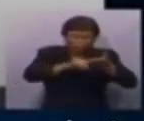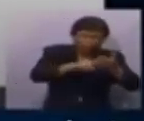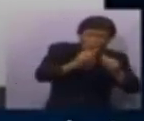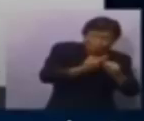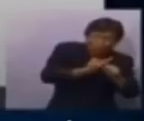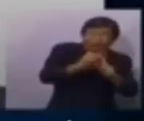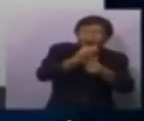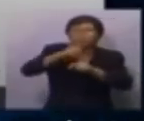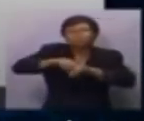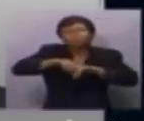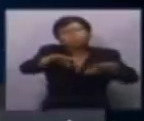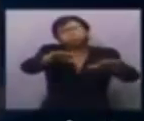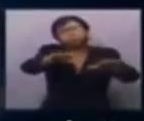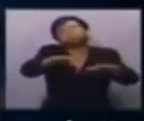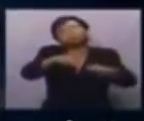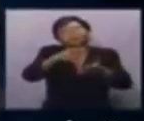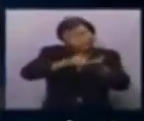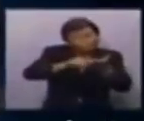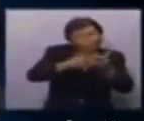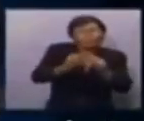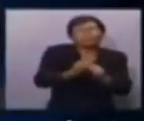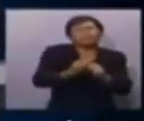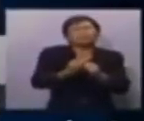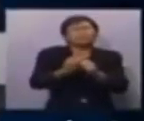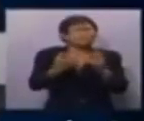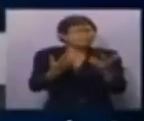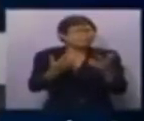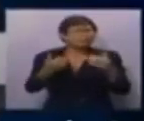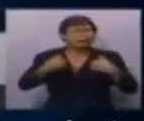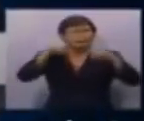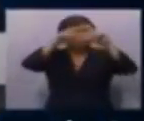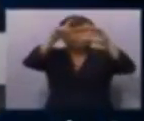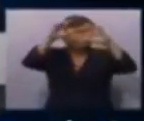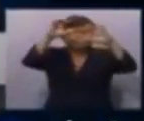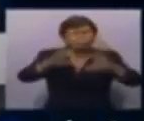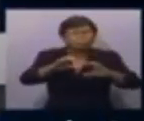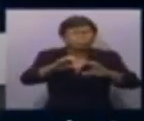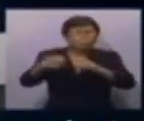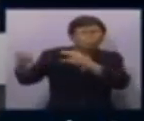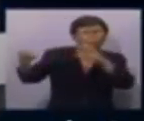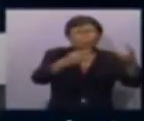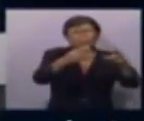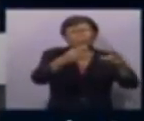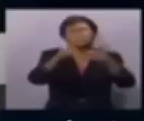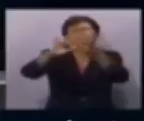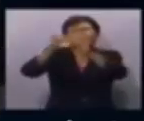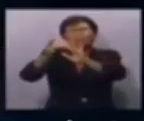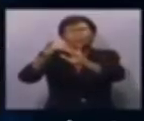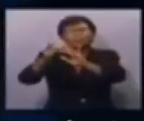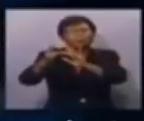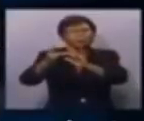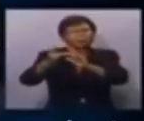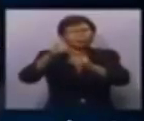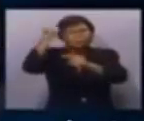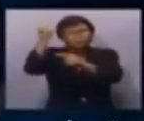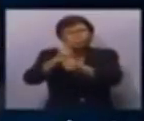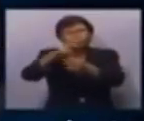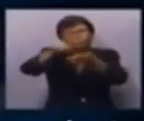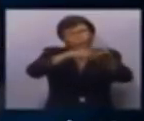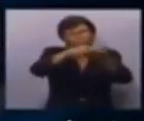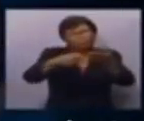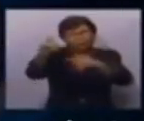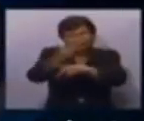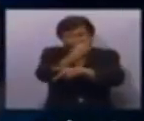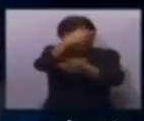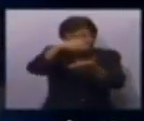mahupun menyebar sesuatu maklumat. Adakah pendekatan perang cyber bakal menjadi penentu keputusan pilihan raya umum pada kali ini?